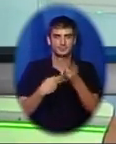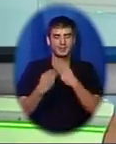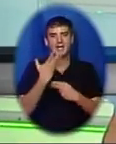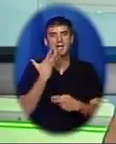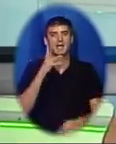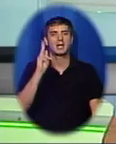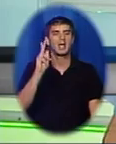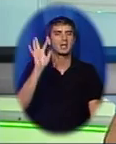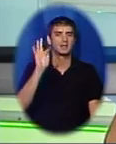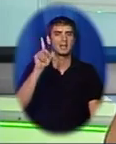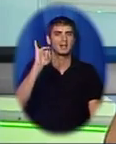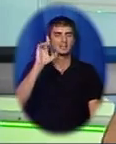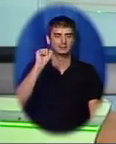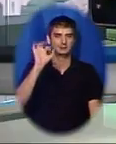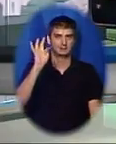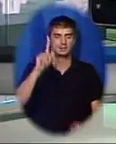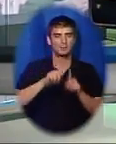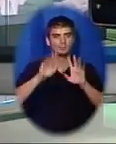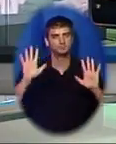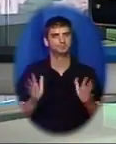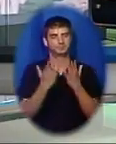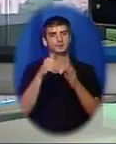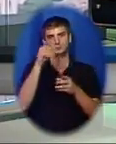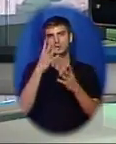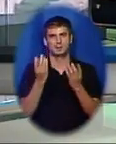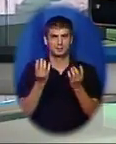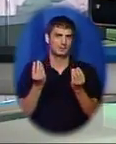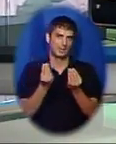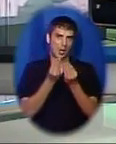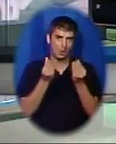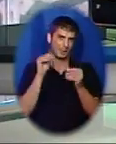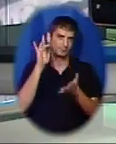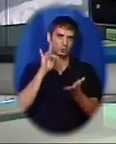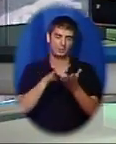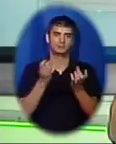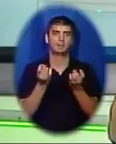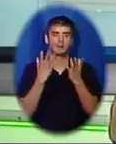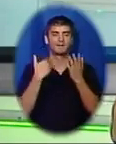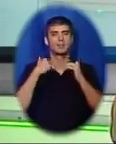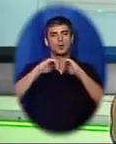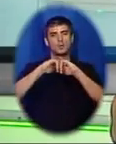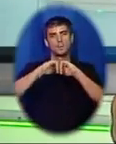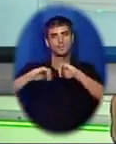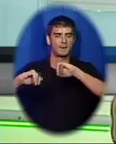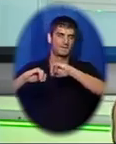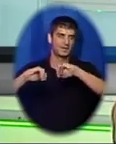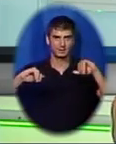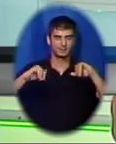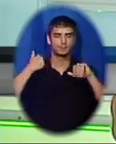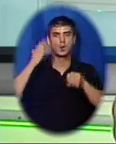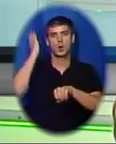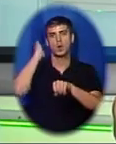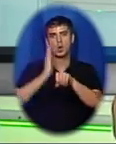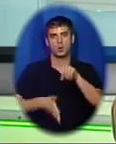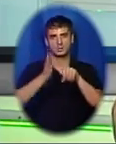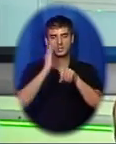שהרכיבים שלו הם רכיבים שנמצאים בטבע, אנחנו מפרידים, חותכים